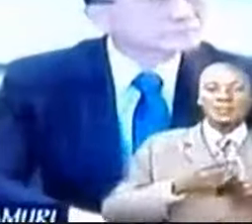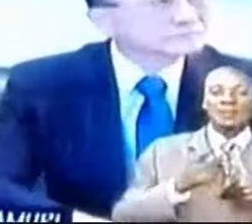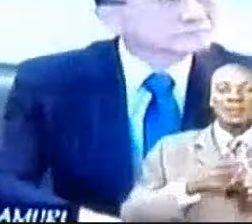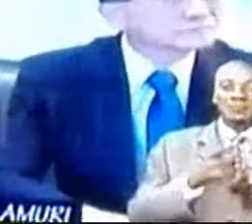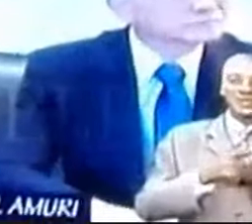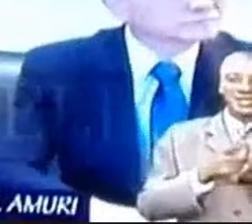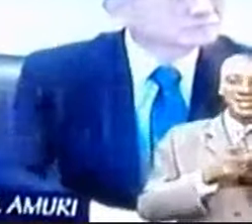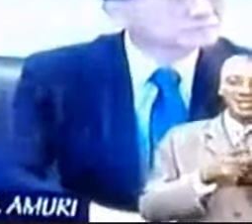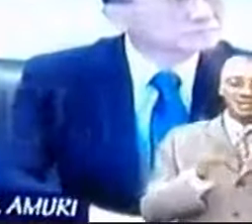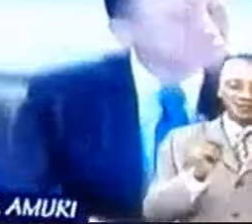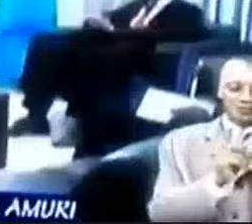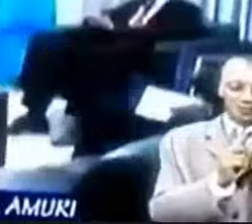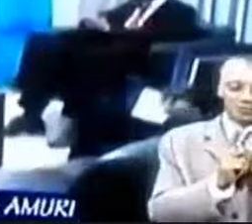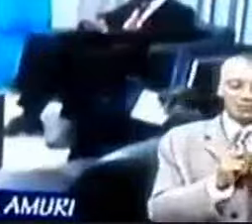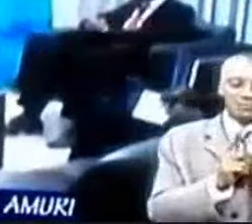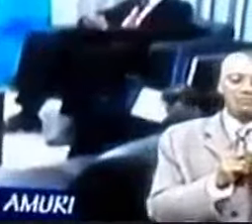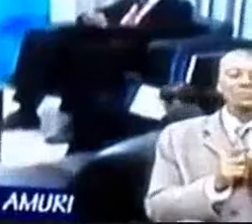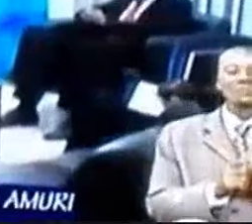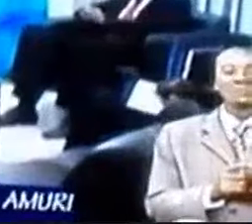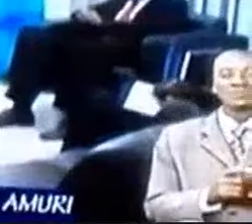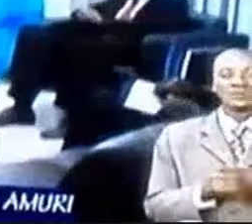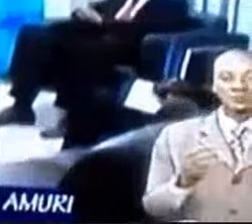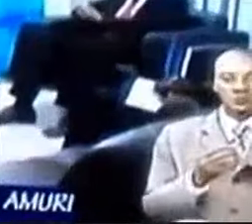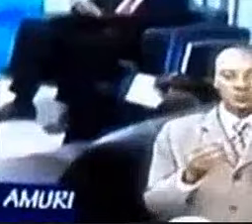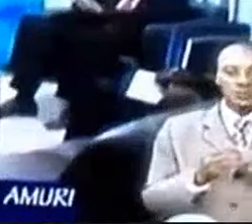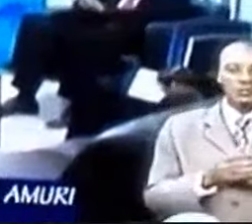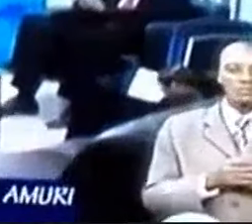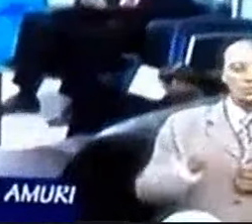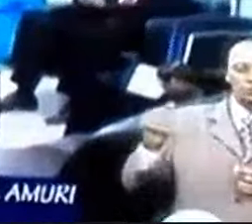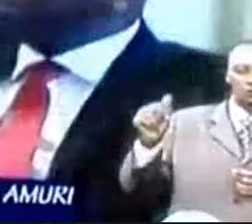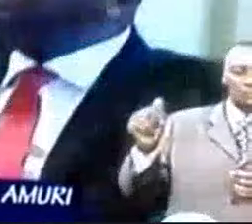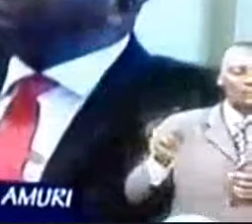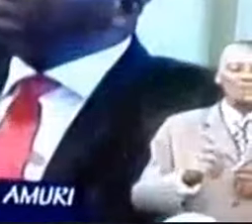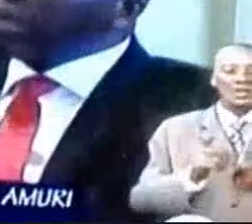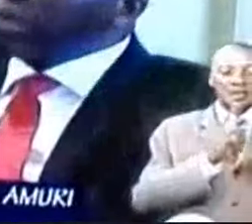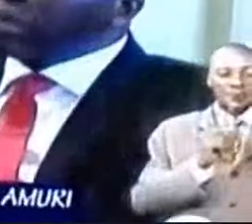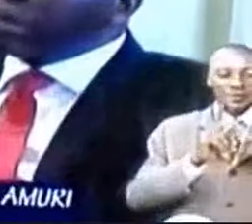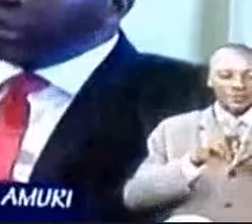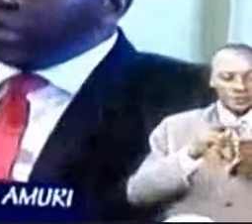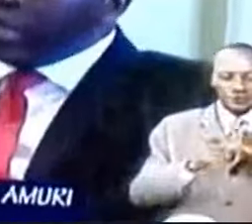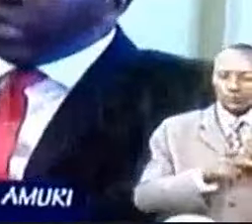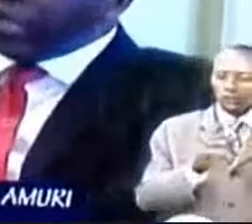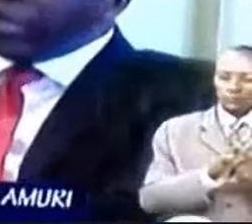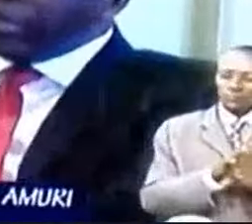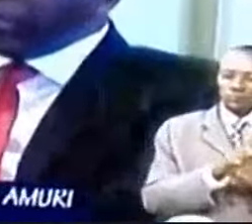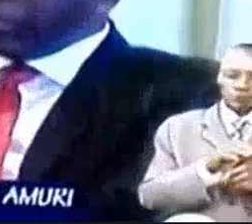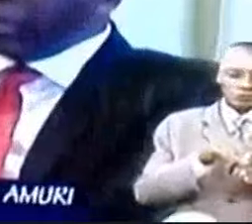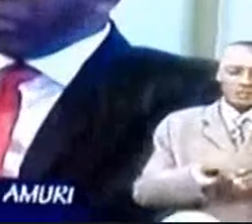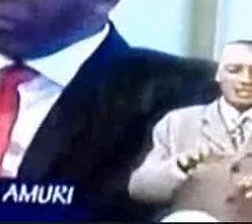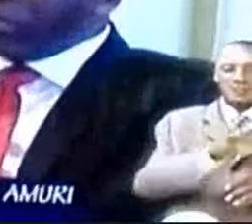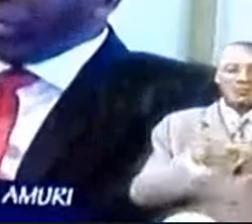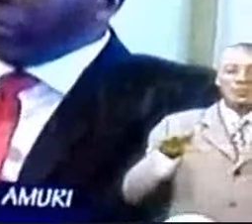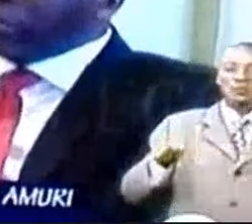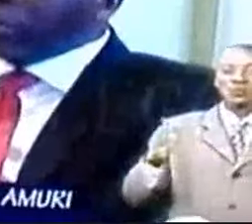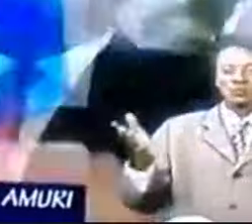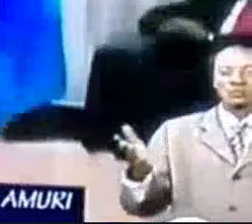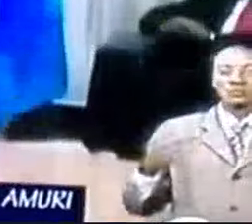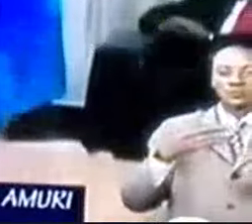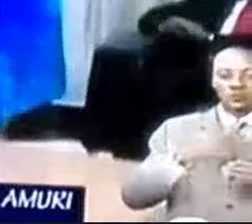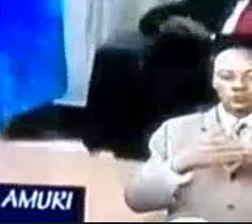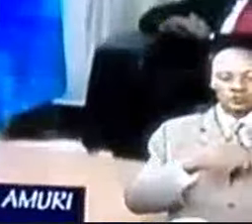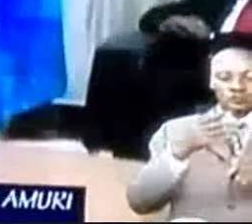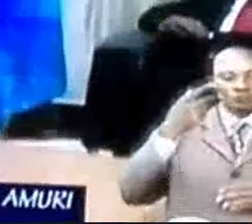le diplomate japonais, qui ne s'est pas empêché d'évoquer différents projets en exécution au pays, notamment la construction